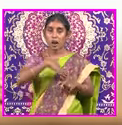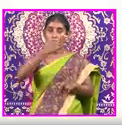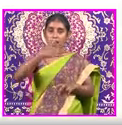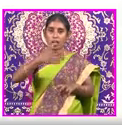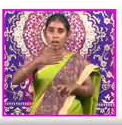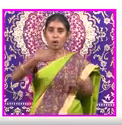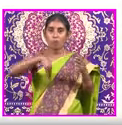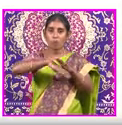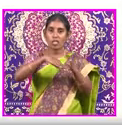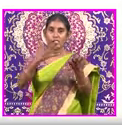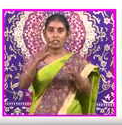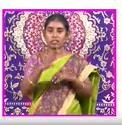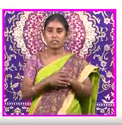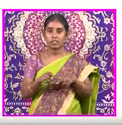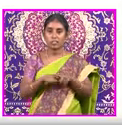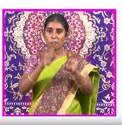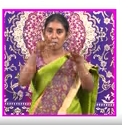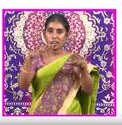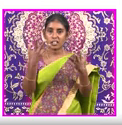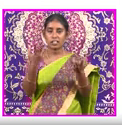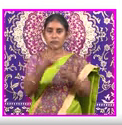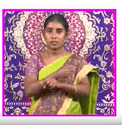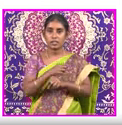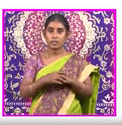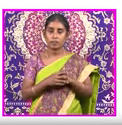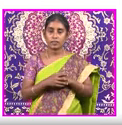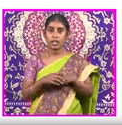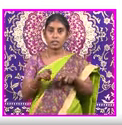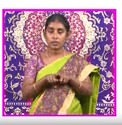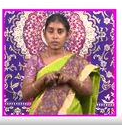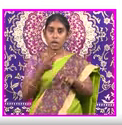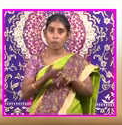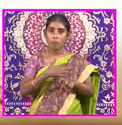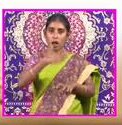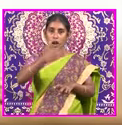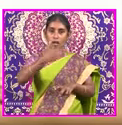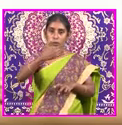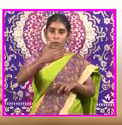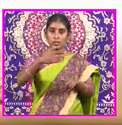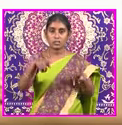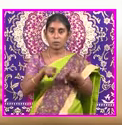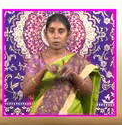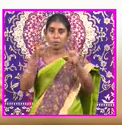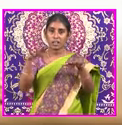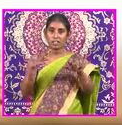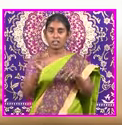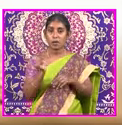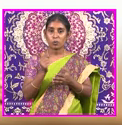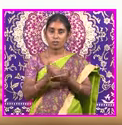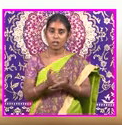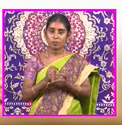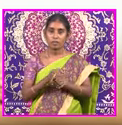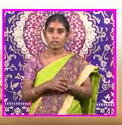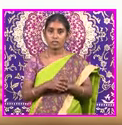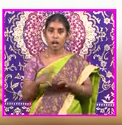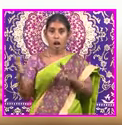அடுத்தது காற்றழுத்தம், காற்றழுத்தம் ஒரு முக்கியமான பகுதியாக இதில் காணப்படுகிறது. வெப்பநிலை காரணமாக அழுத்தம் வந்து மாறுபடுகிறது, காற்றானது